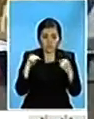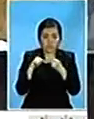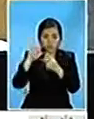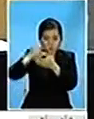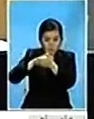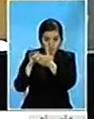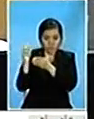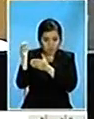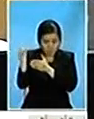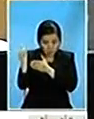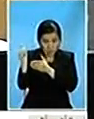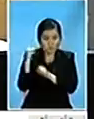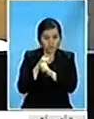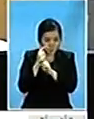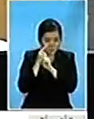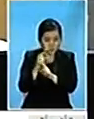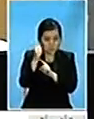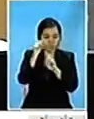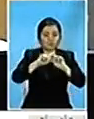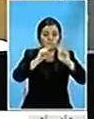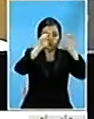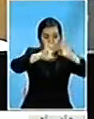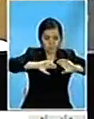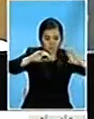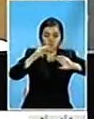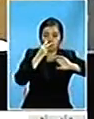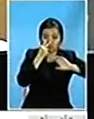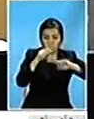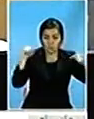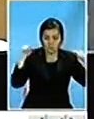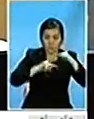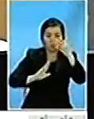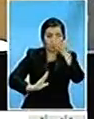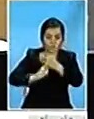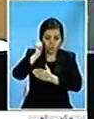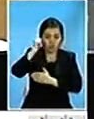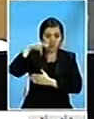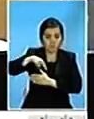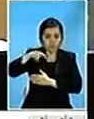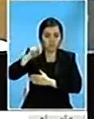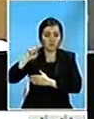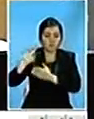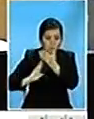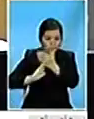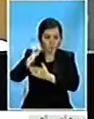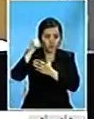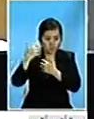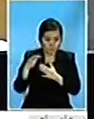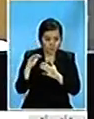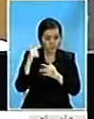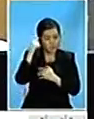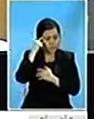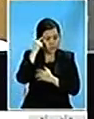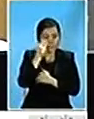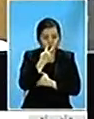ชน์นั้นนะครับแต่ว่ารัฐบาลได้มองเห็นว่าพระราชบัญญัติที่ได้ผ่านการพิจารณาของรัฐสภาไปแล้วดูเหมือนจะมีจุด